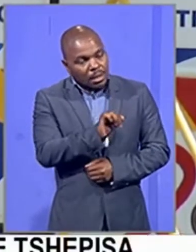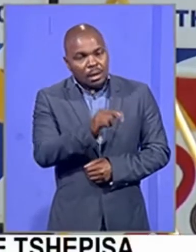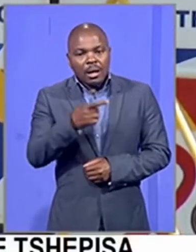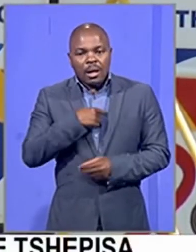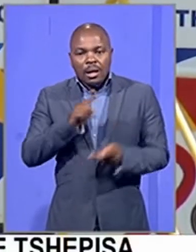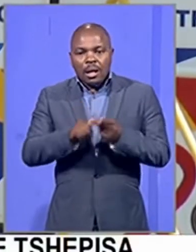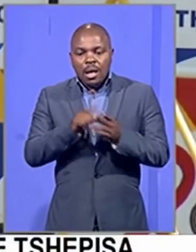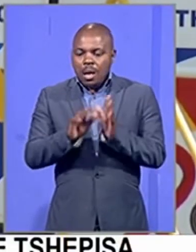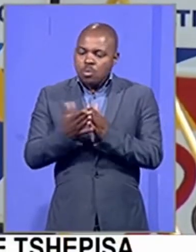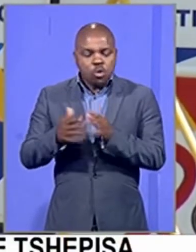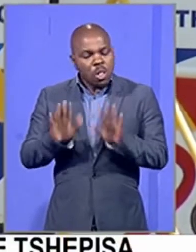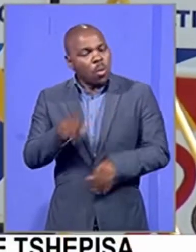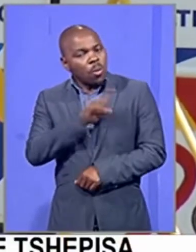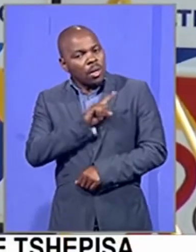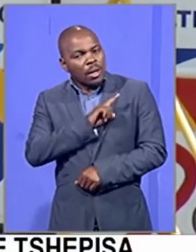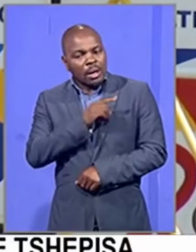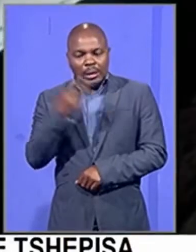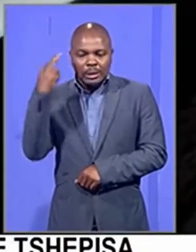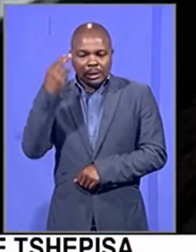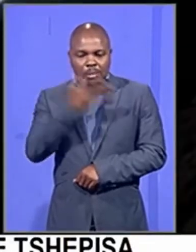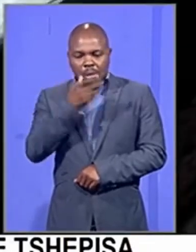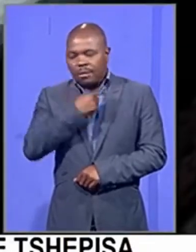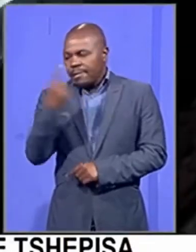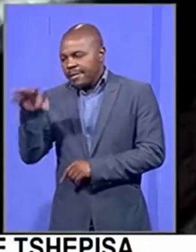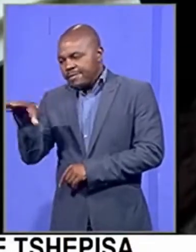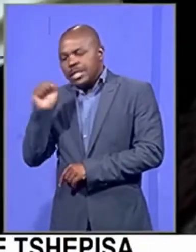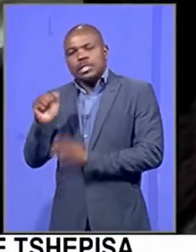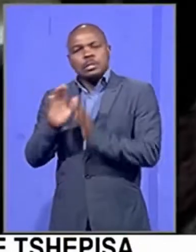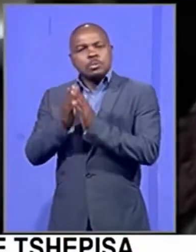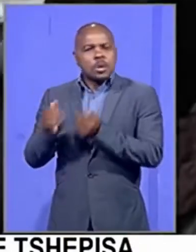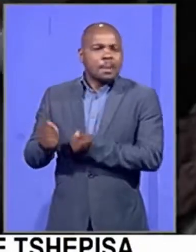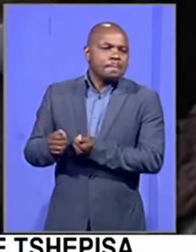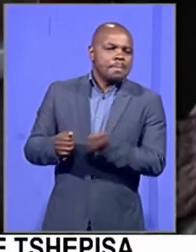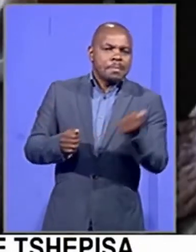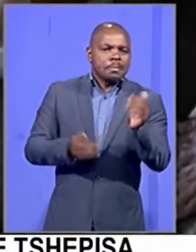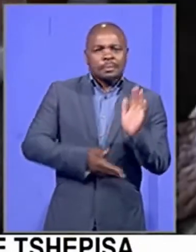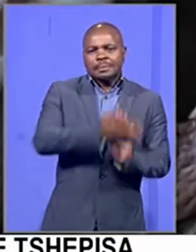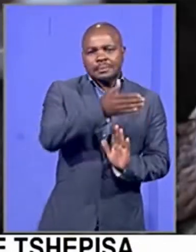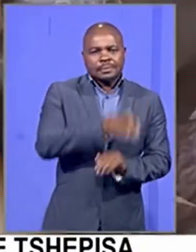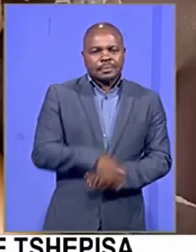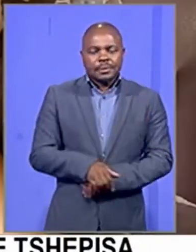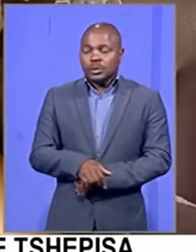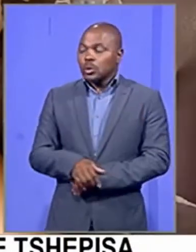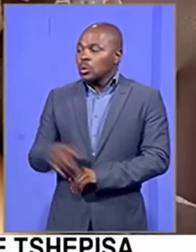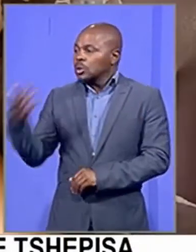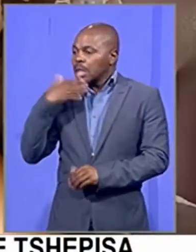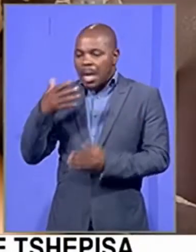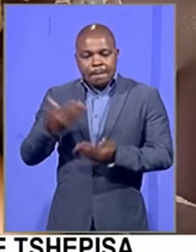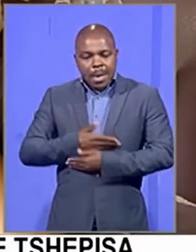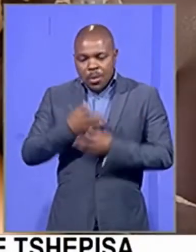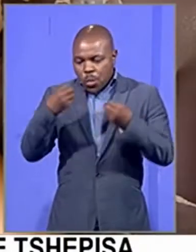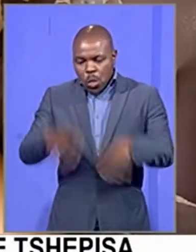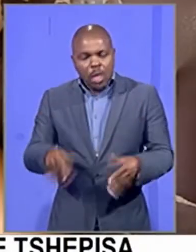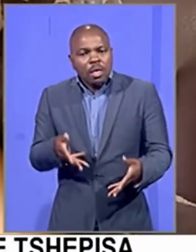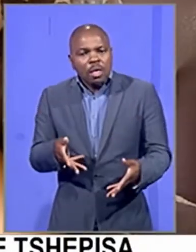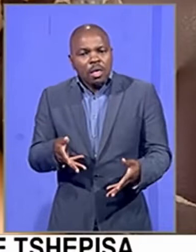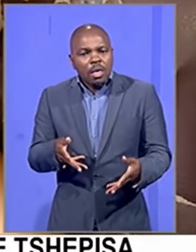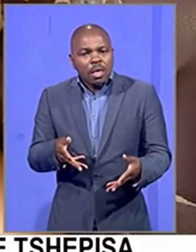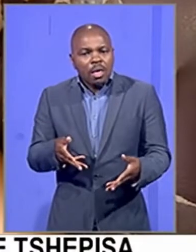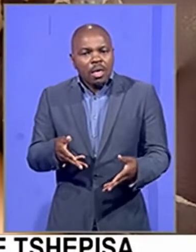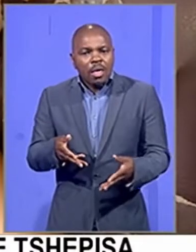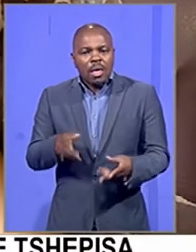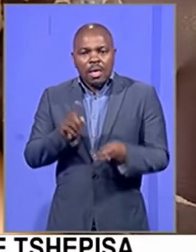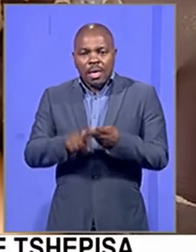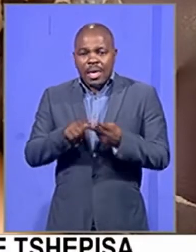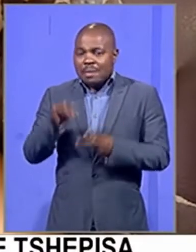buka le selama ka o swa reception a boa a itlha anka buka eo a tswa bona o dirile ngwana ka matswa